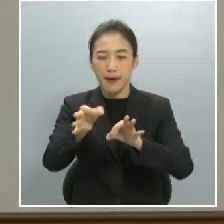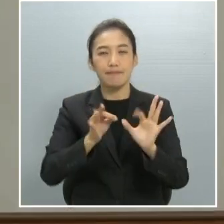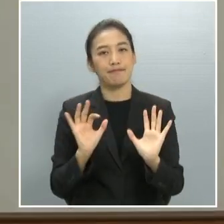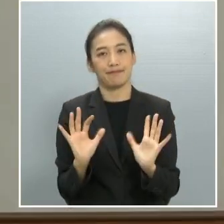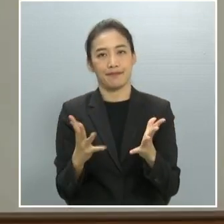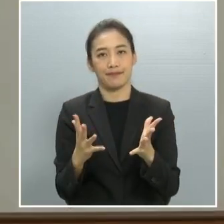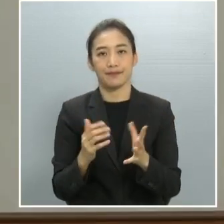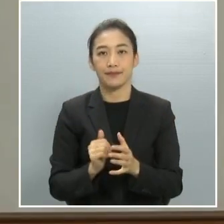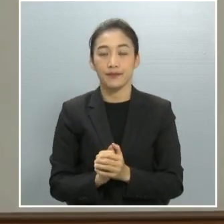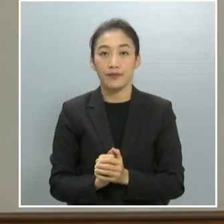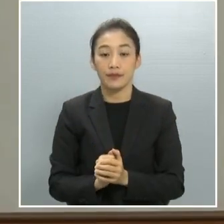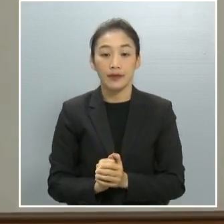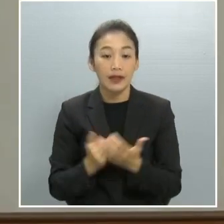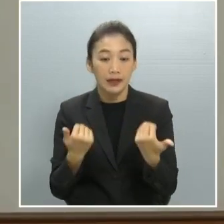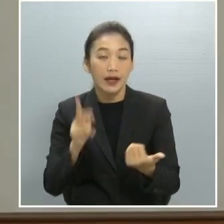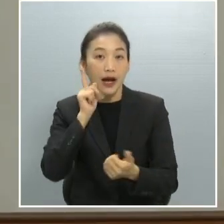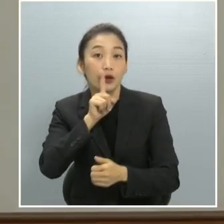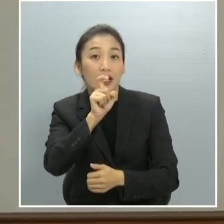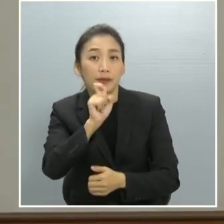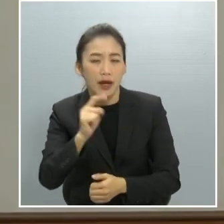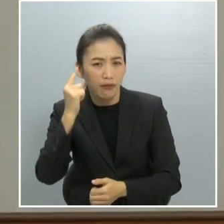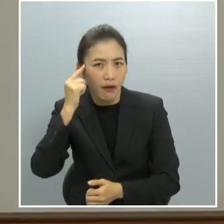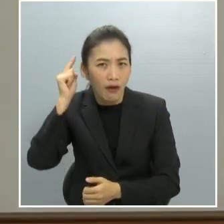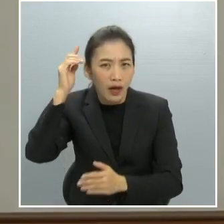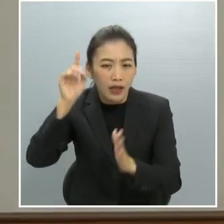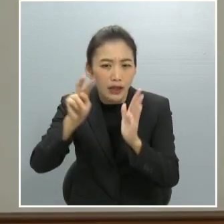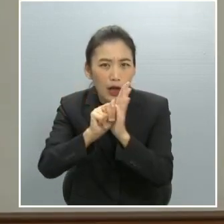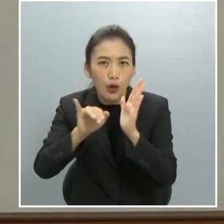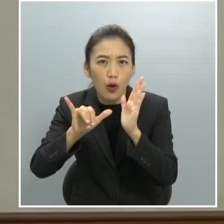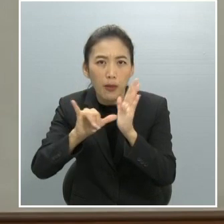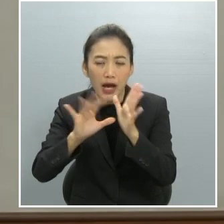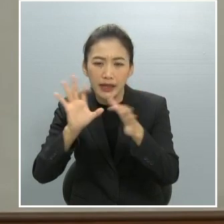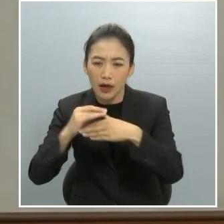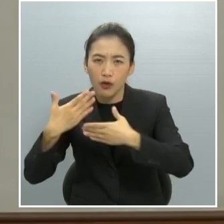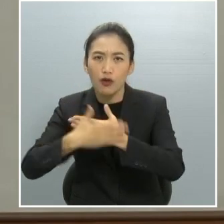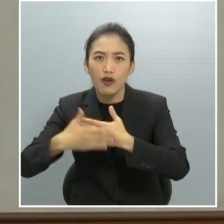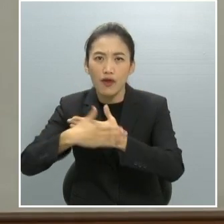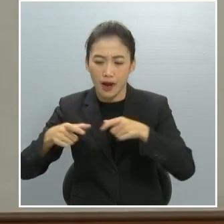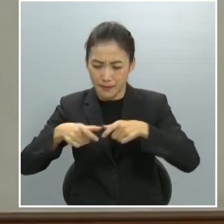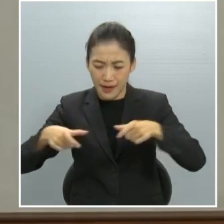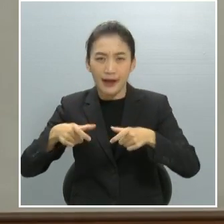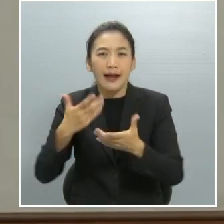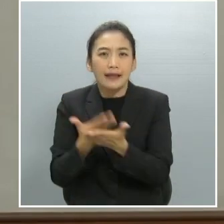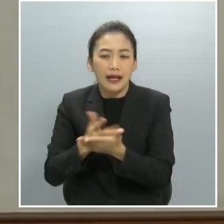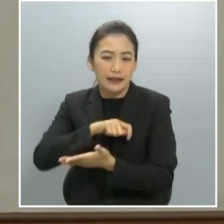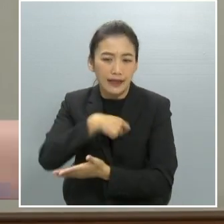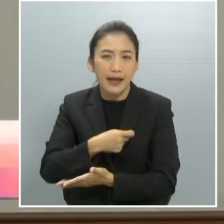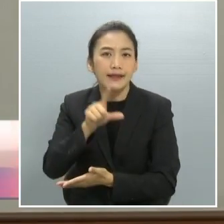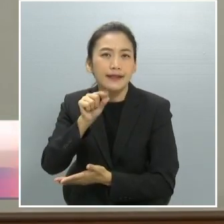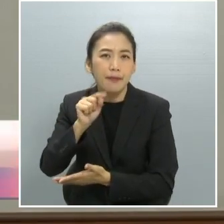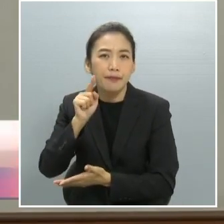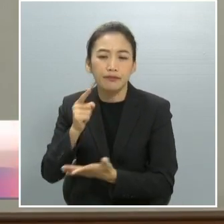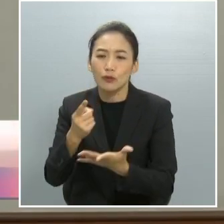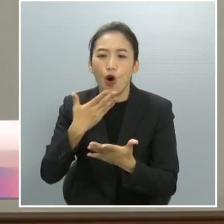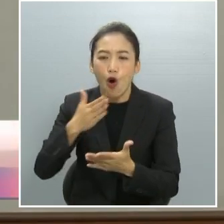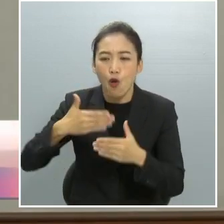้นายกเห็นว่านโยบายรถไฟฟ้า20บาทตลอดสายไม่ได้อยู่ในคำแถลงนโยบาย คือเป็นคำแถลงกว้าง